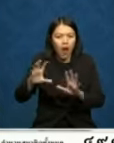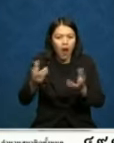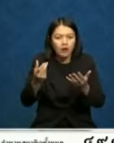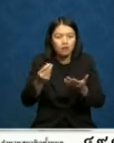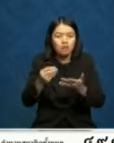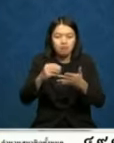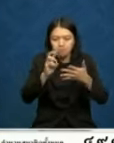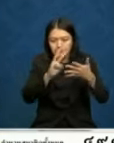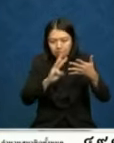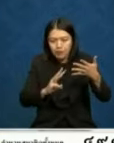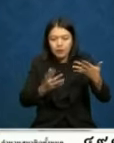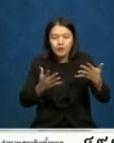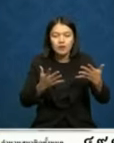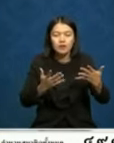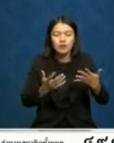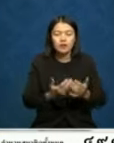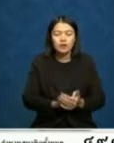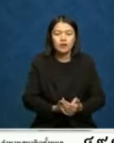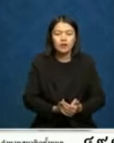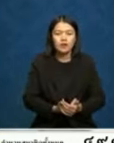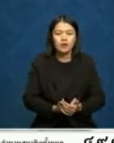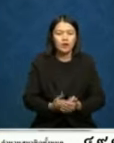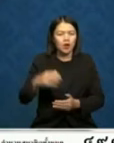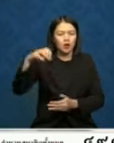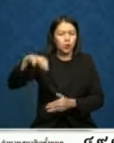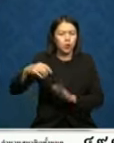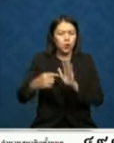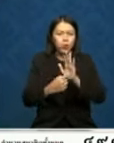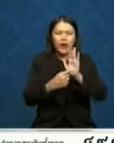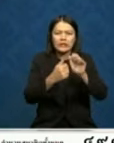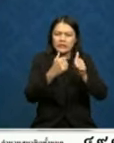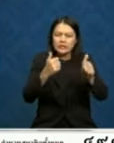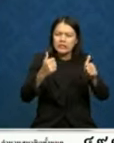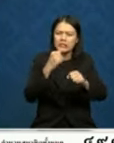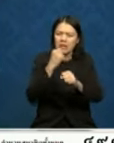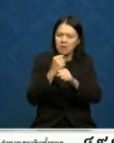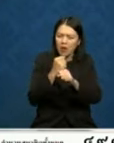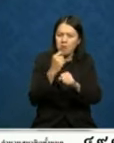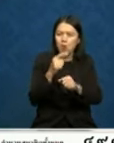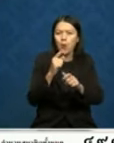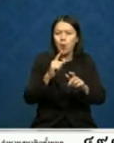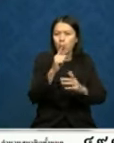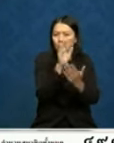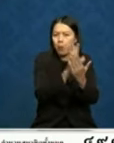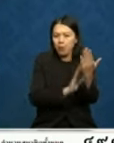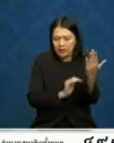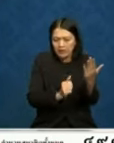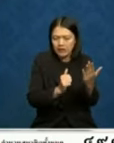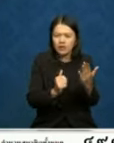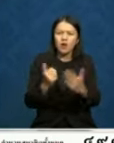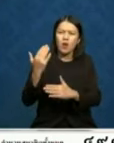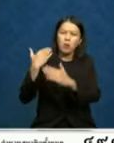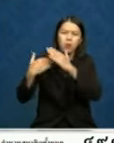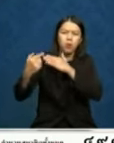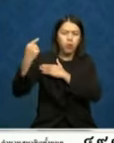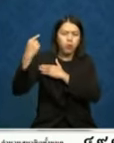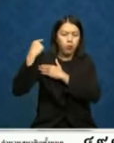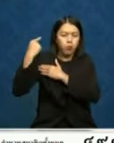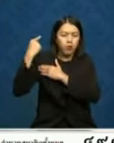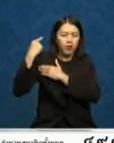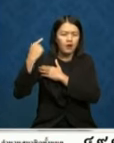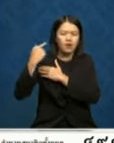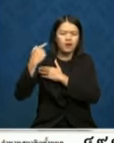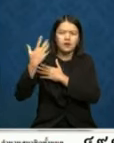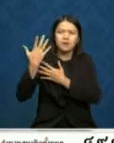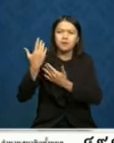ครับไหนล่ะครับที่บอกว่านี่คือโมเดลที่ดีที่สุดที่ถูกสร้างมาในประเทศไทยตั้งแต่สมัยคุณหญิงจันทนีสันตบุตร